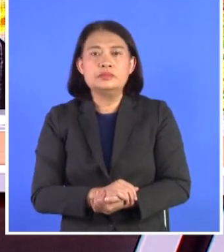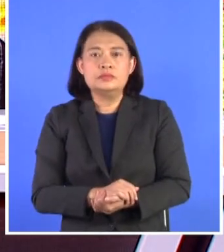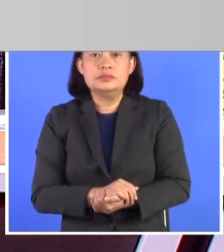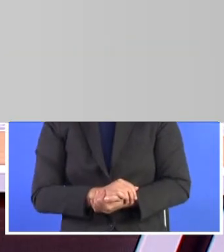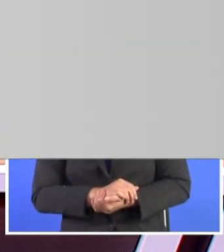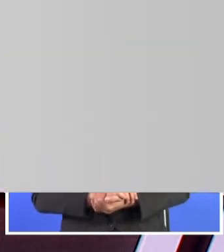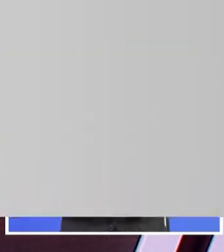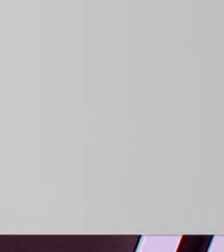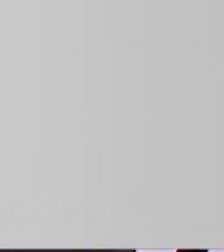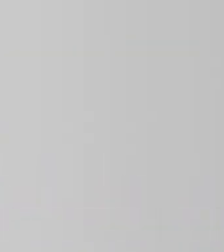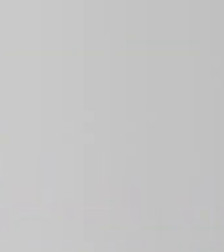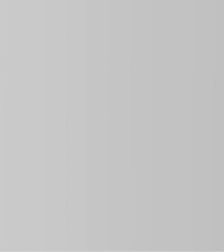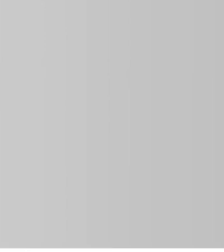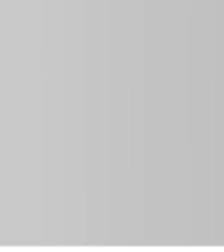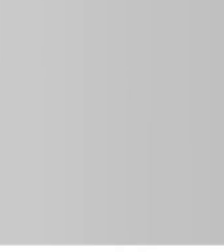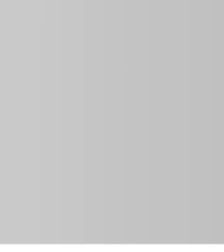ขวัญ